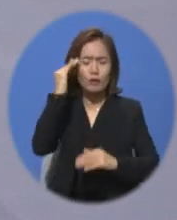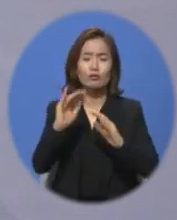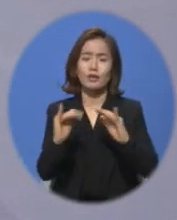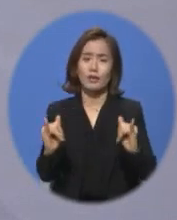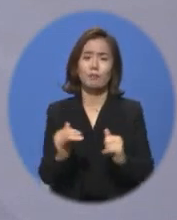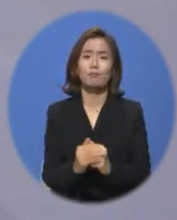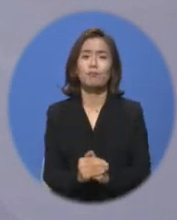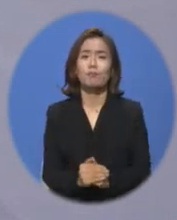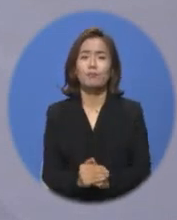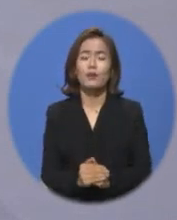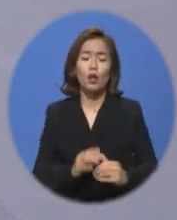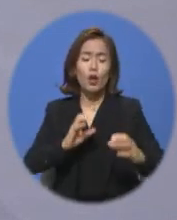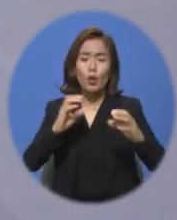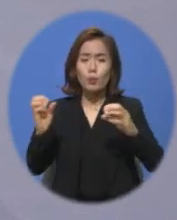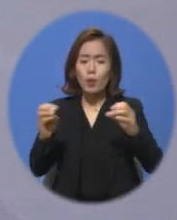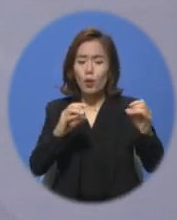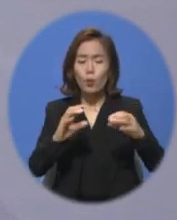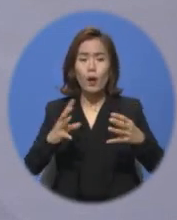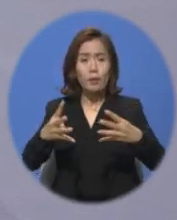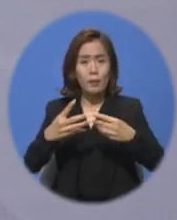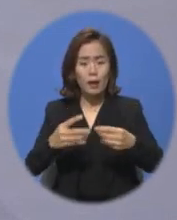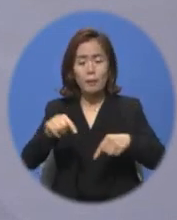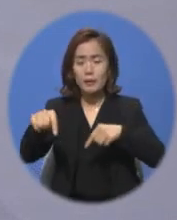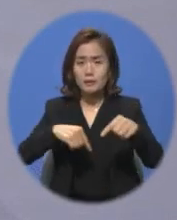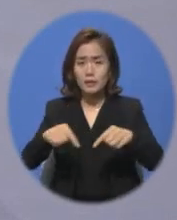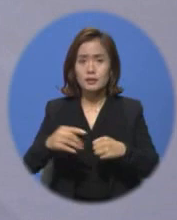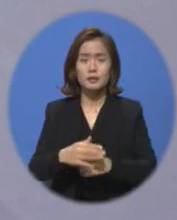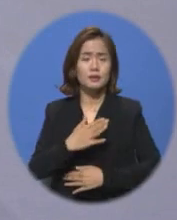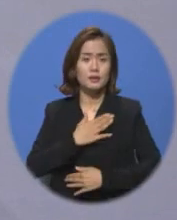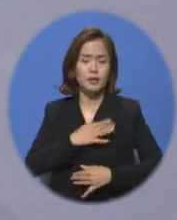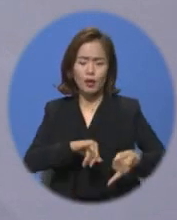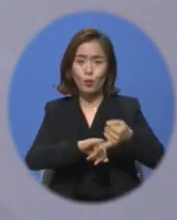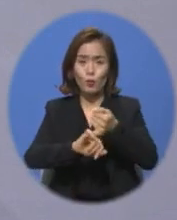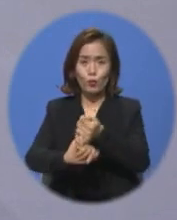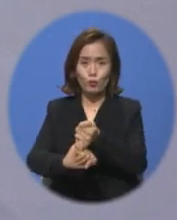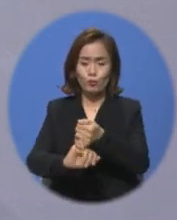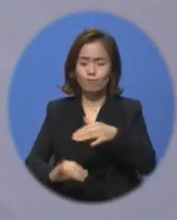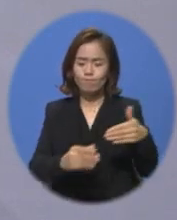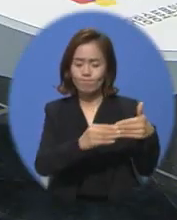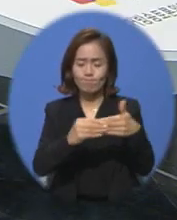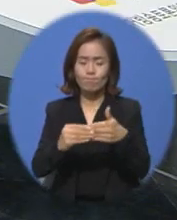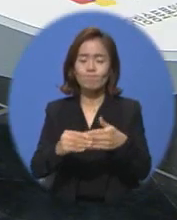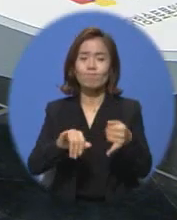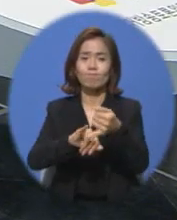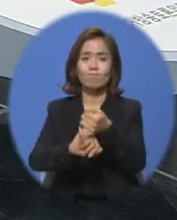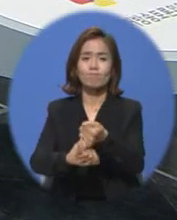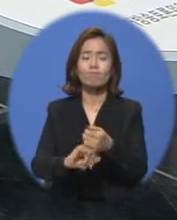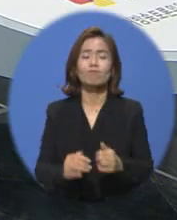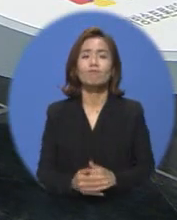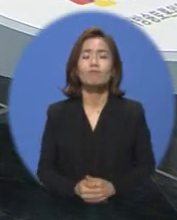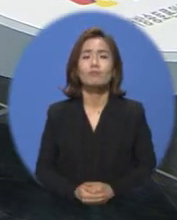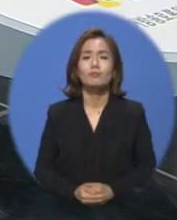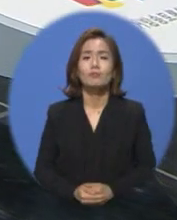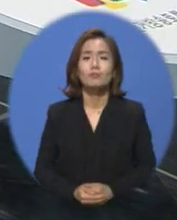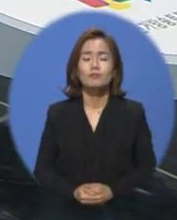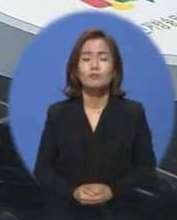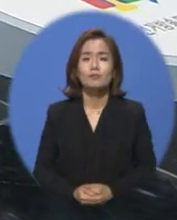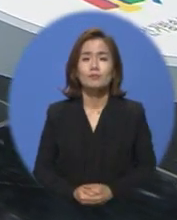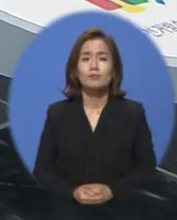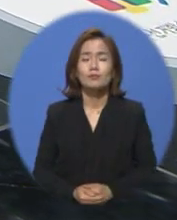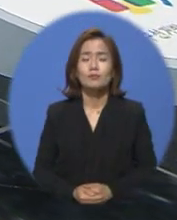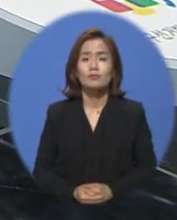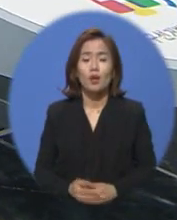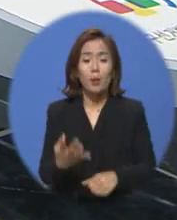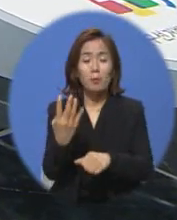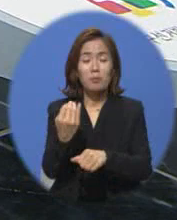이루어야합니다. 그러므로저김경진은 반드시 대화와타협의정치를실현해나가겠습니다. 예.지금까지여러분